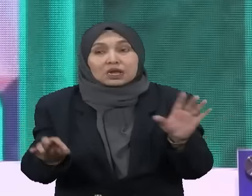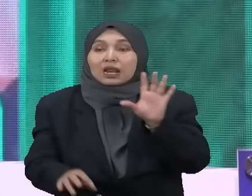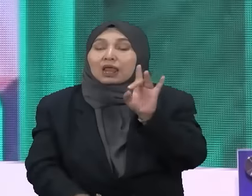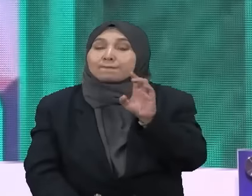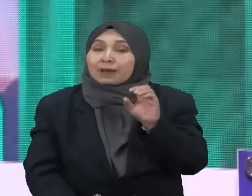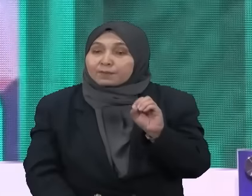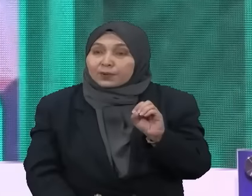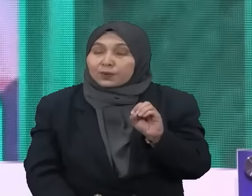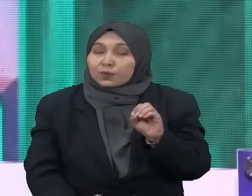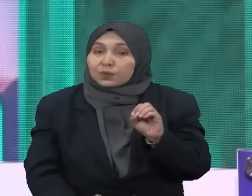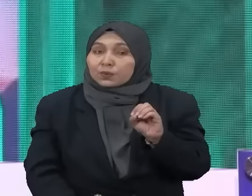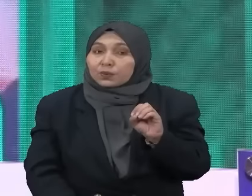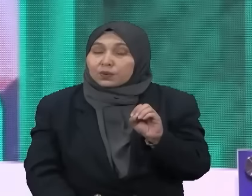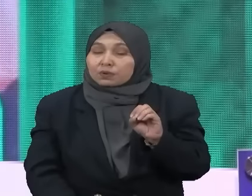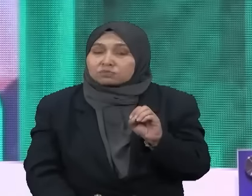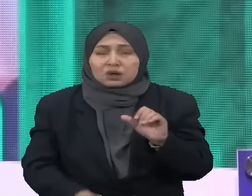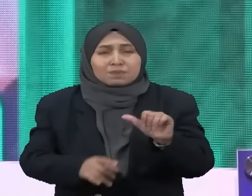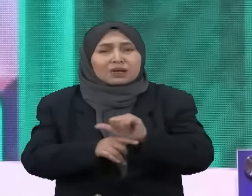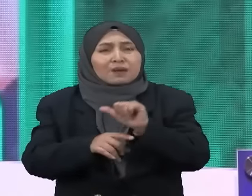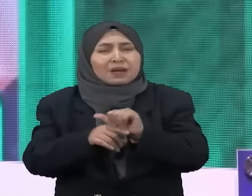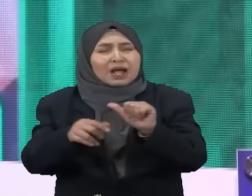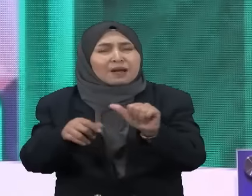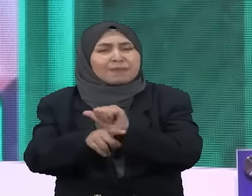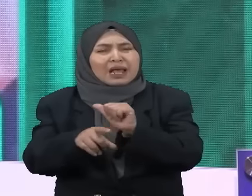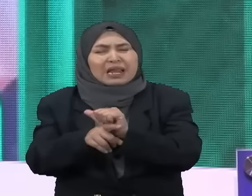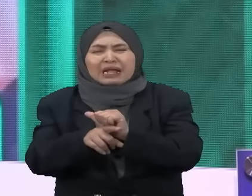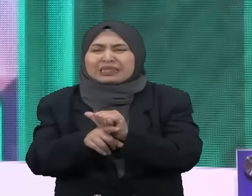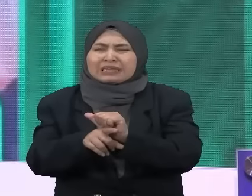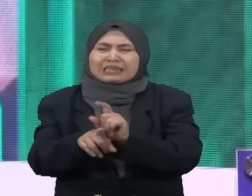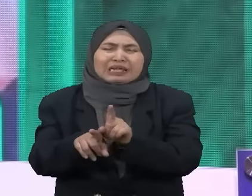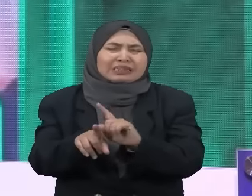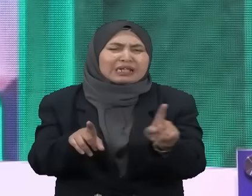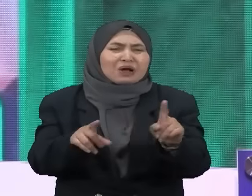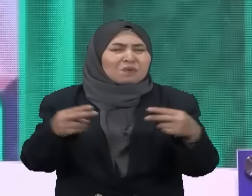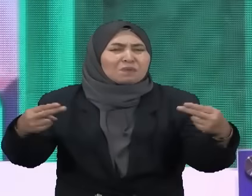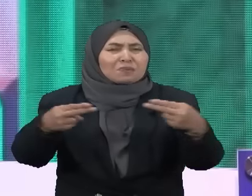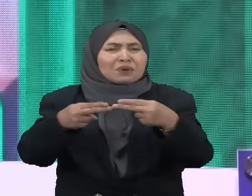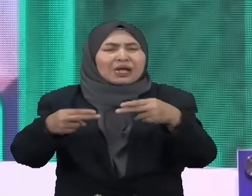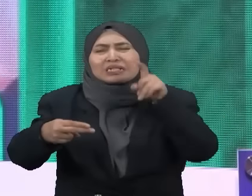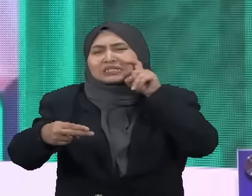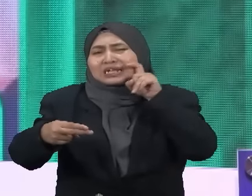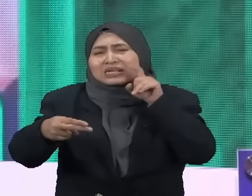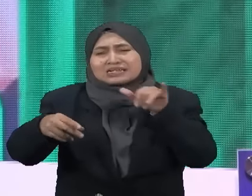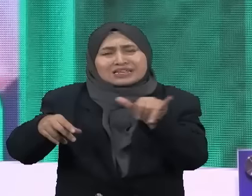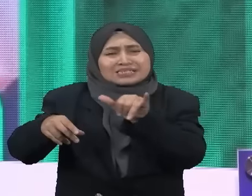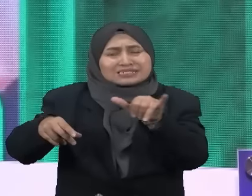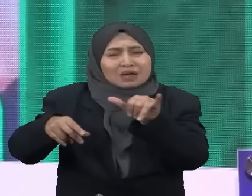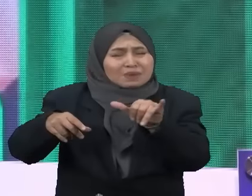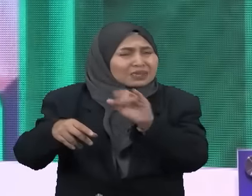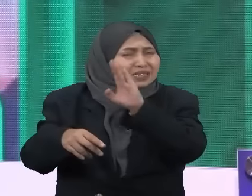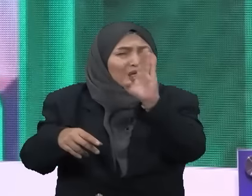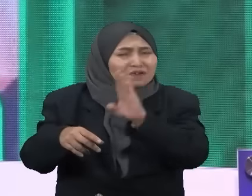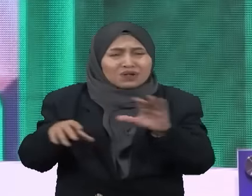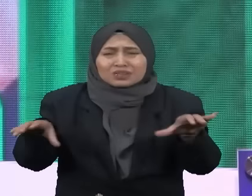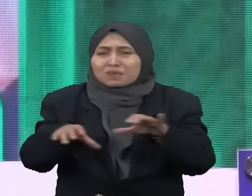ke-80, di mana mereka ini telah mengamalkan satu amalan sonsang, iaitu hubungan sejenis yang mana ia tidak pernah dilakukan